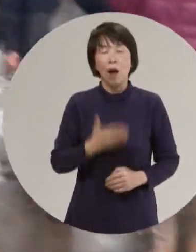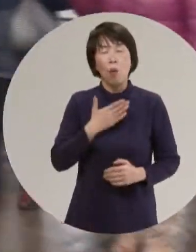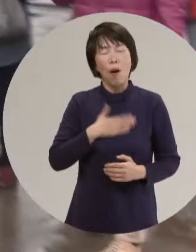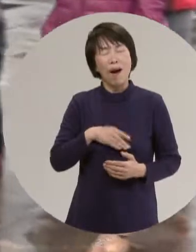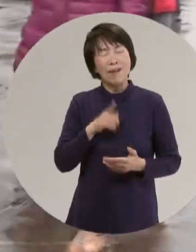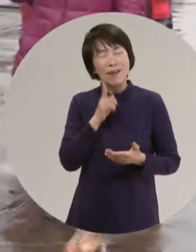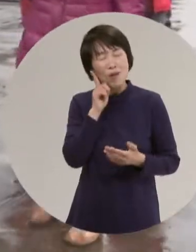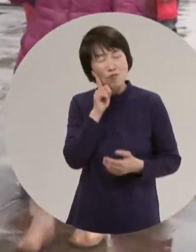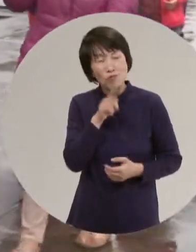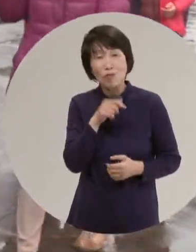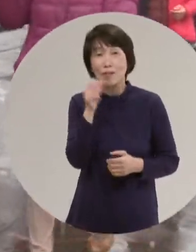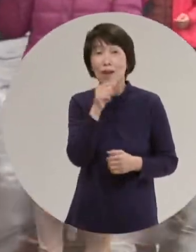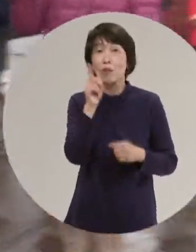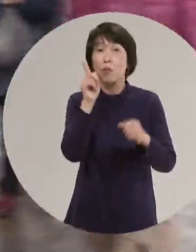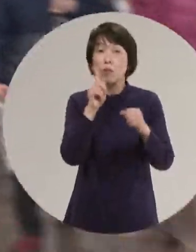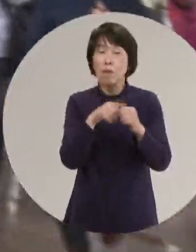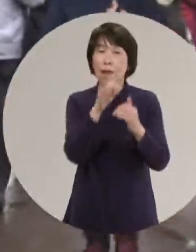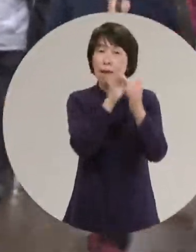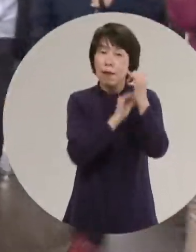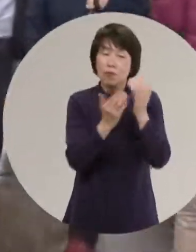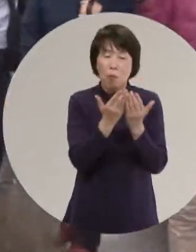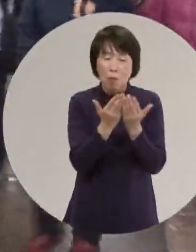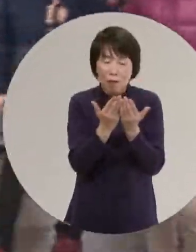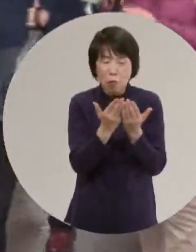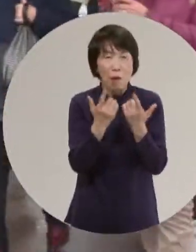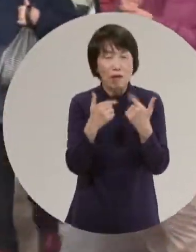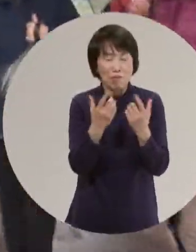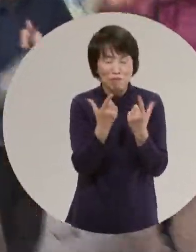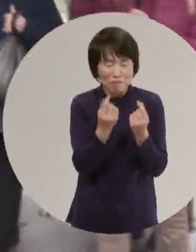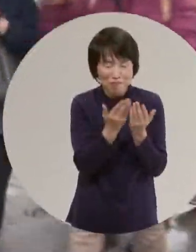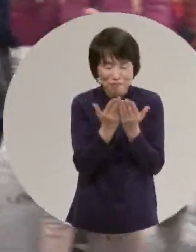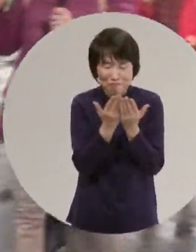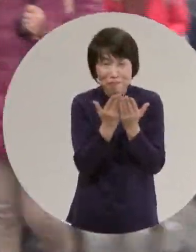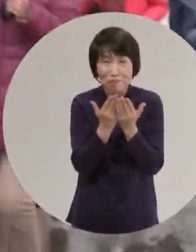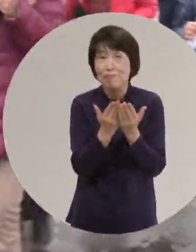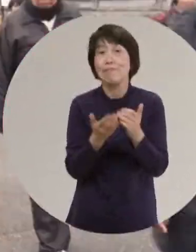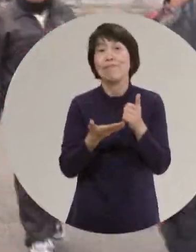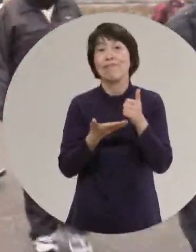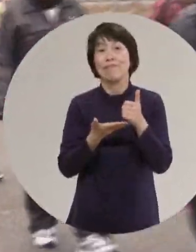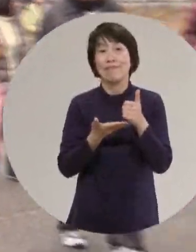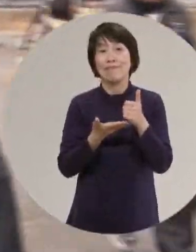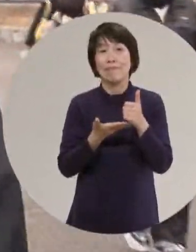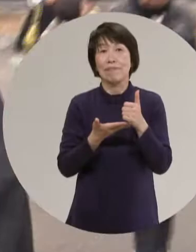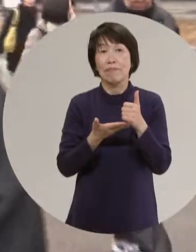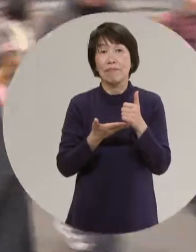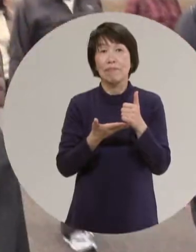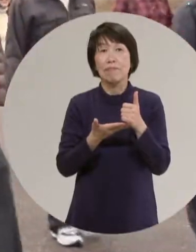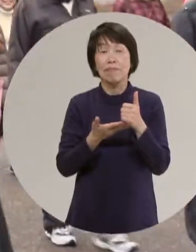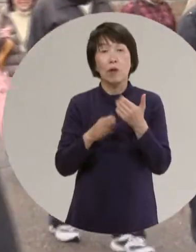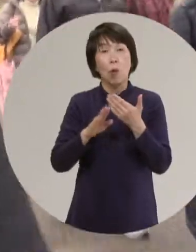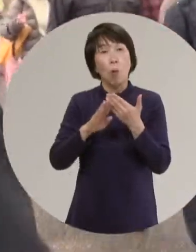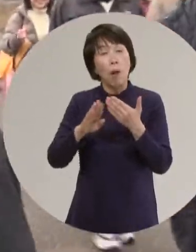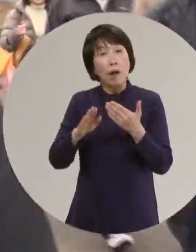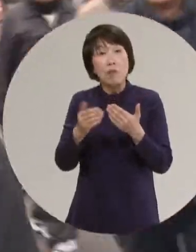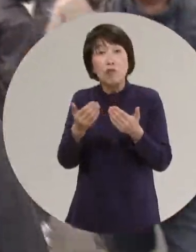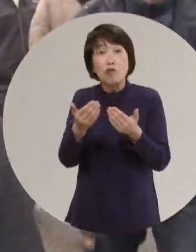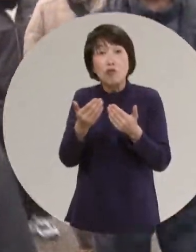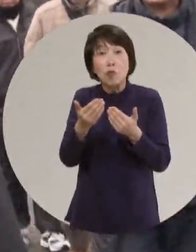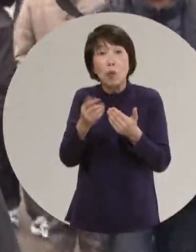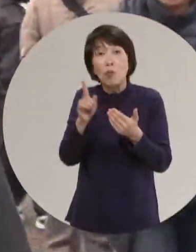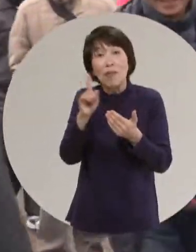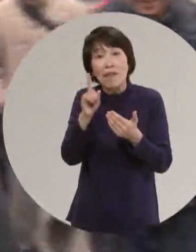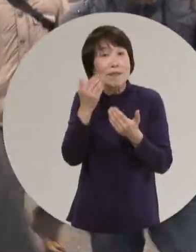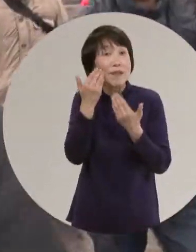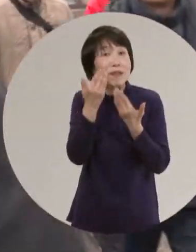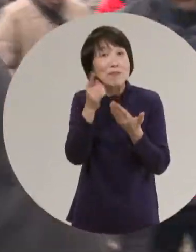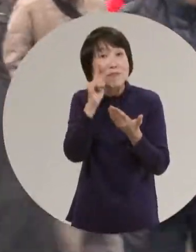より分かりやすいガイドをするため、歴史の勉強は今でも欠かせないという鍋谷さん。他にも欠かせないこと